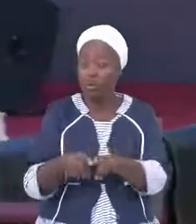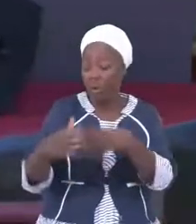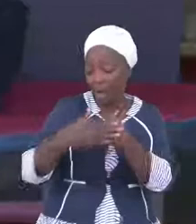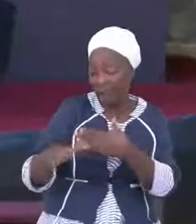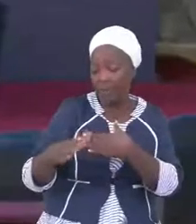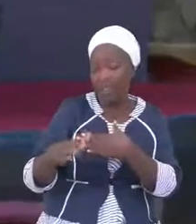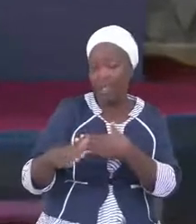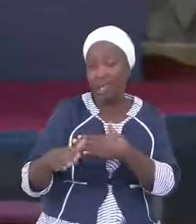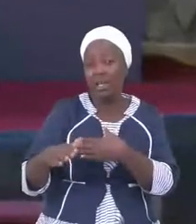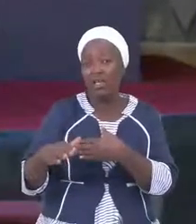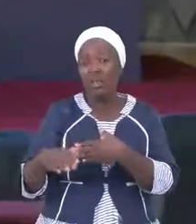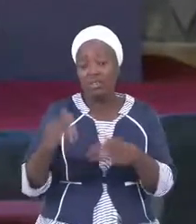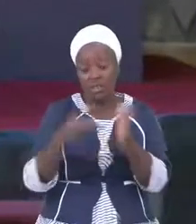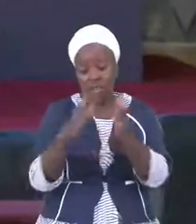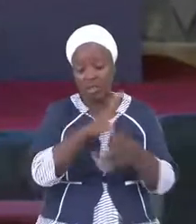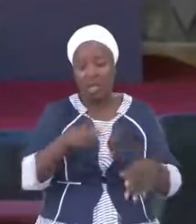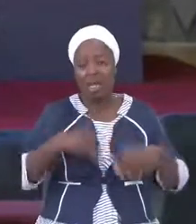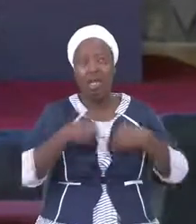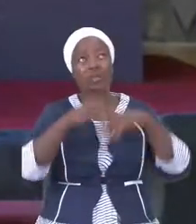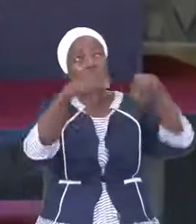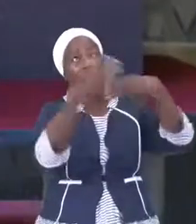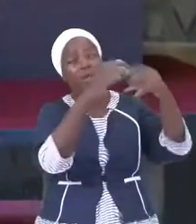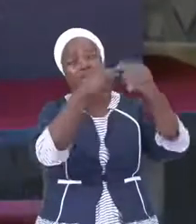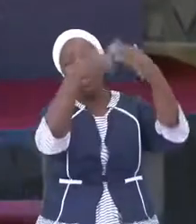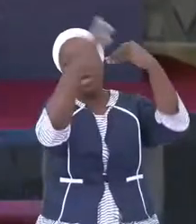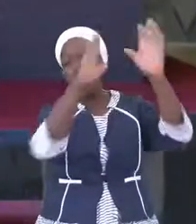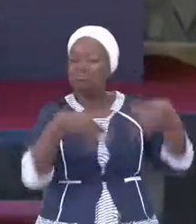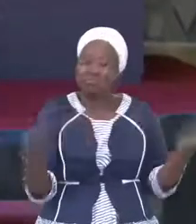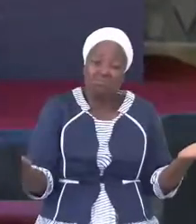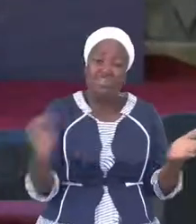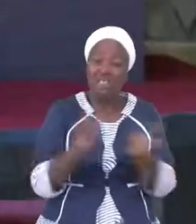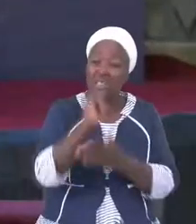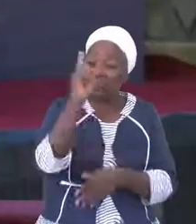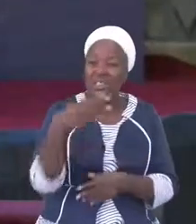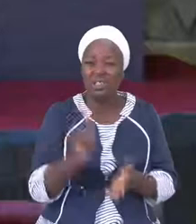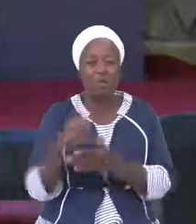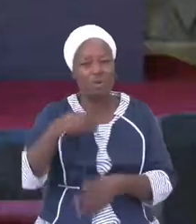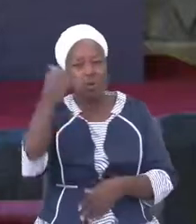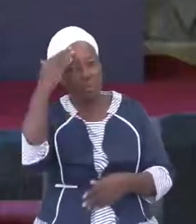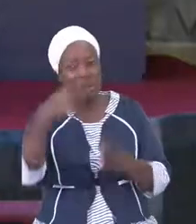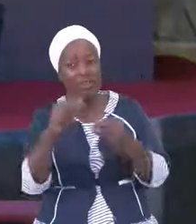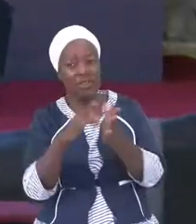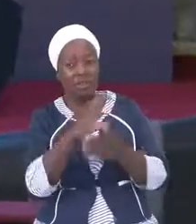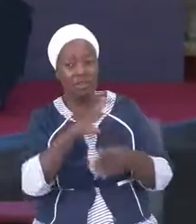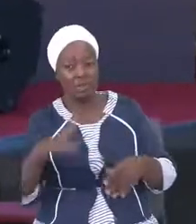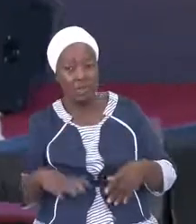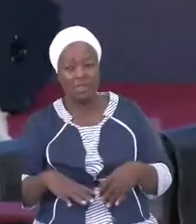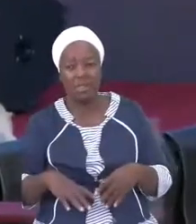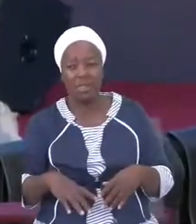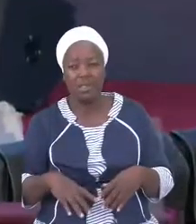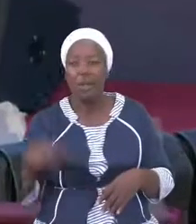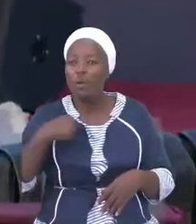guéri les gens, même après son ascension au ciel. Oui, c'est ce que